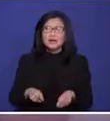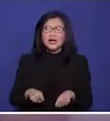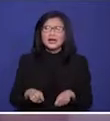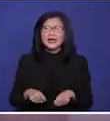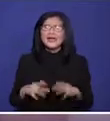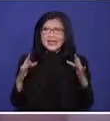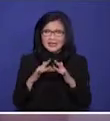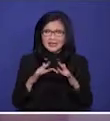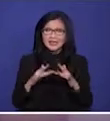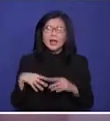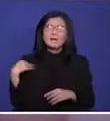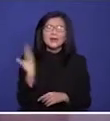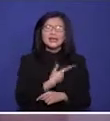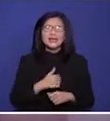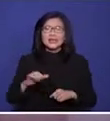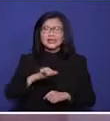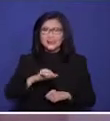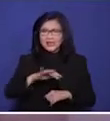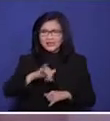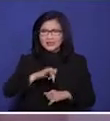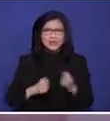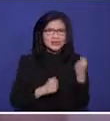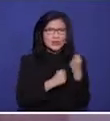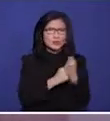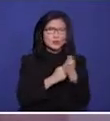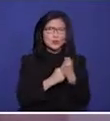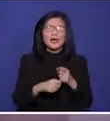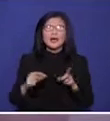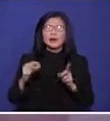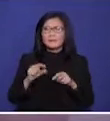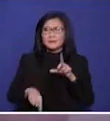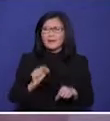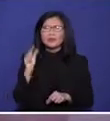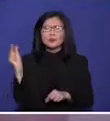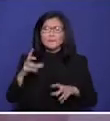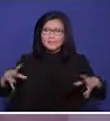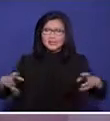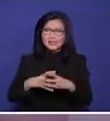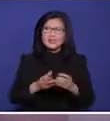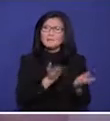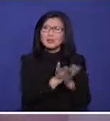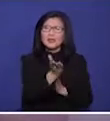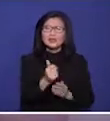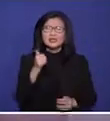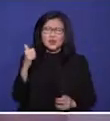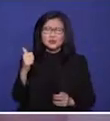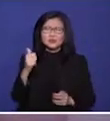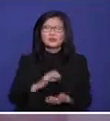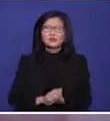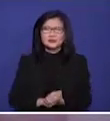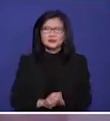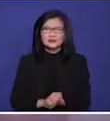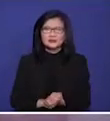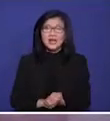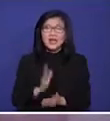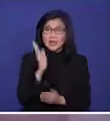Mari sama-sama kita dukung semangat untuk pemilu yang berintegritas dan berkualitas. Baik, dan